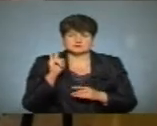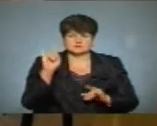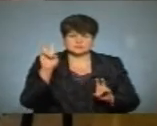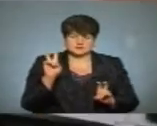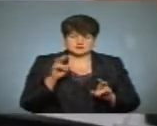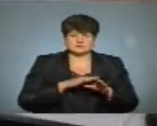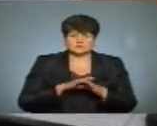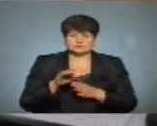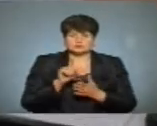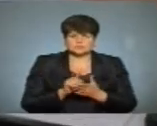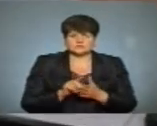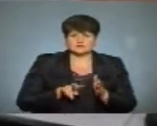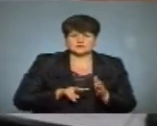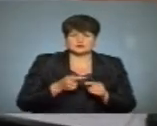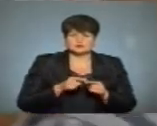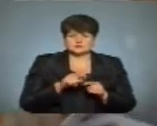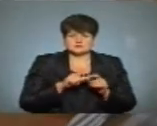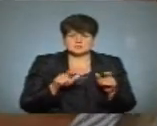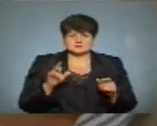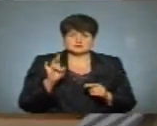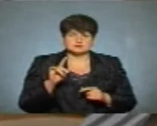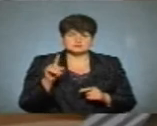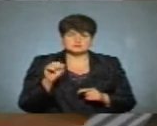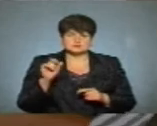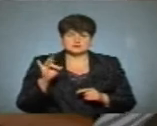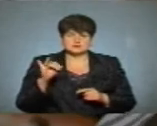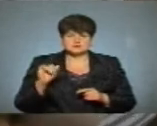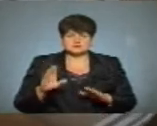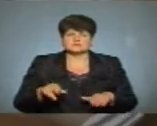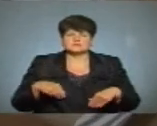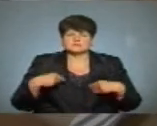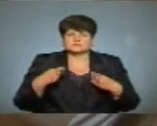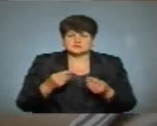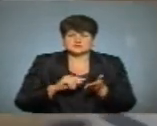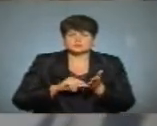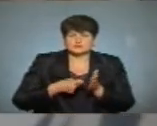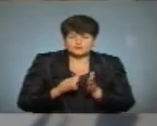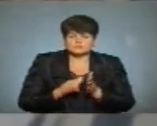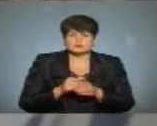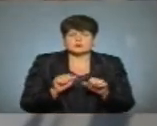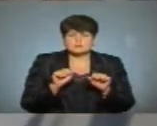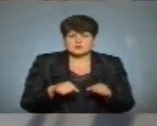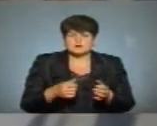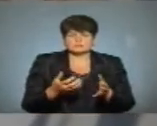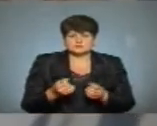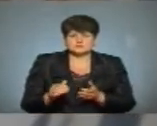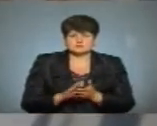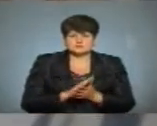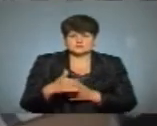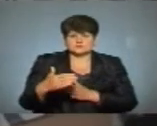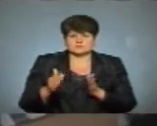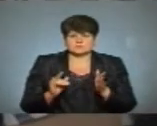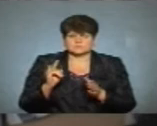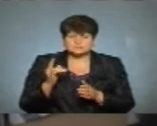обов'язків директорки цього медичного закладу Надія Заріцька видає тернополянці Вікторії Плекан довідку на право отримати безкоштовний